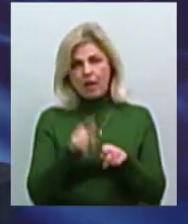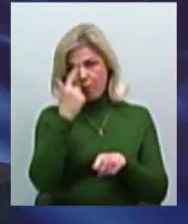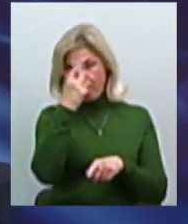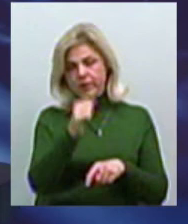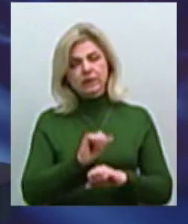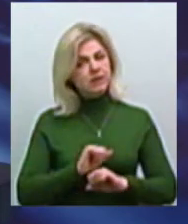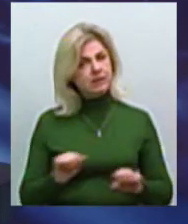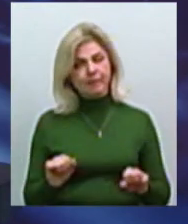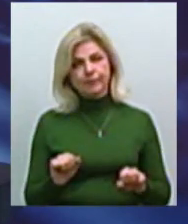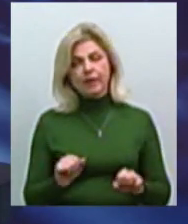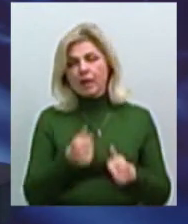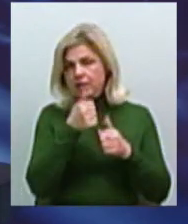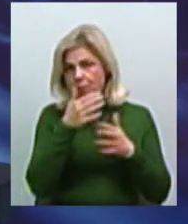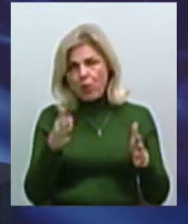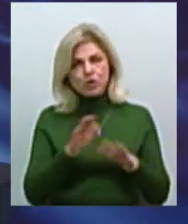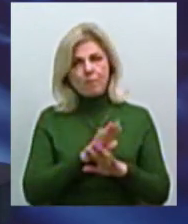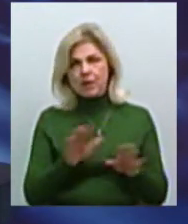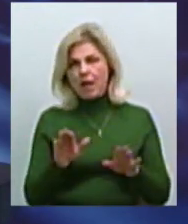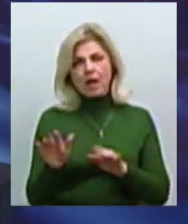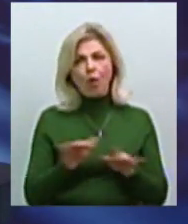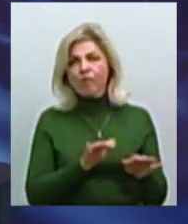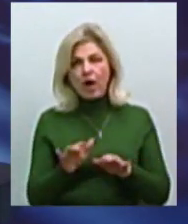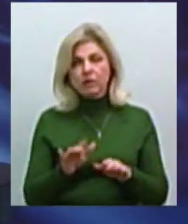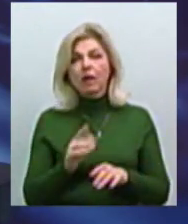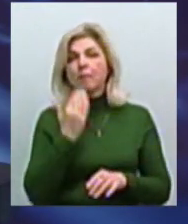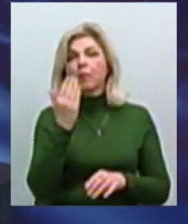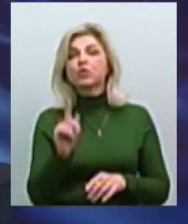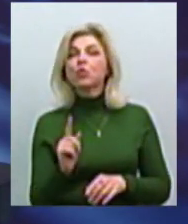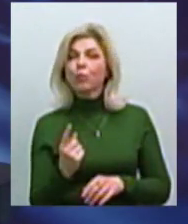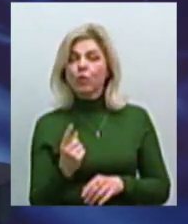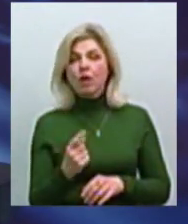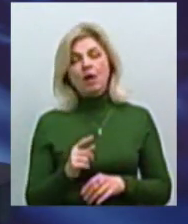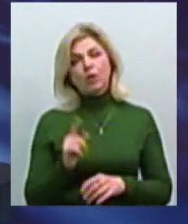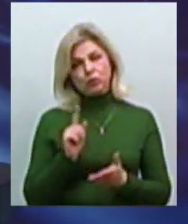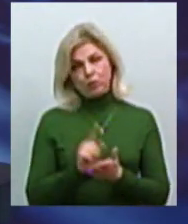Ні, ні. Ми не можемо не реагувати. Повинна Чому? Бути убрана